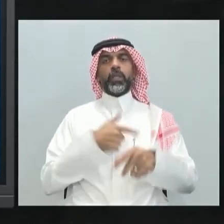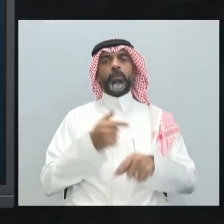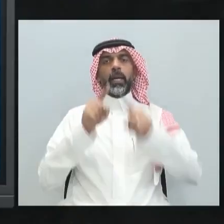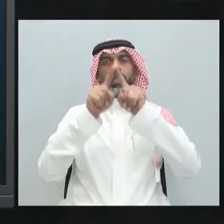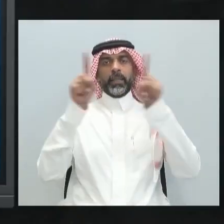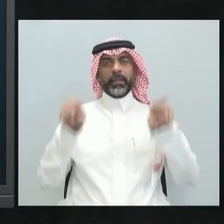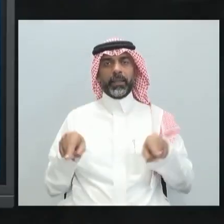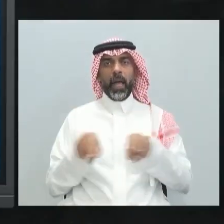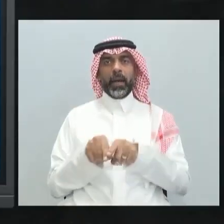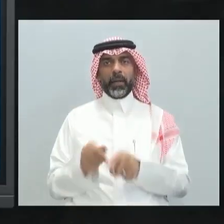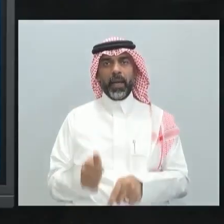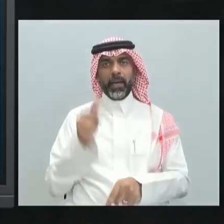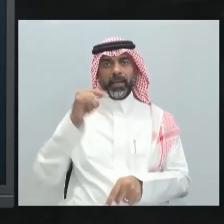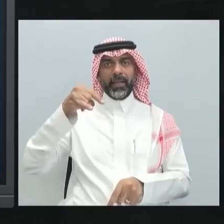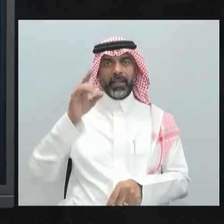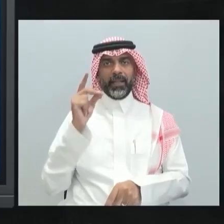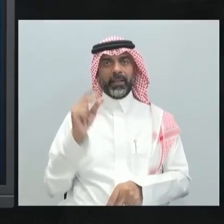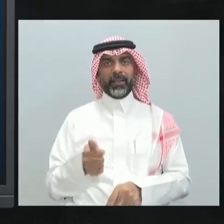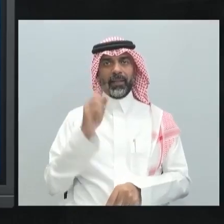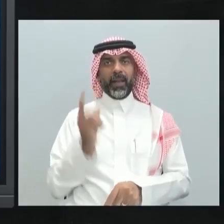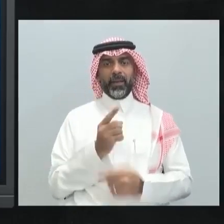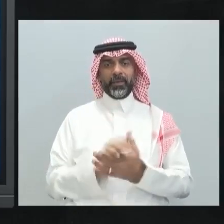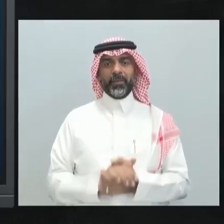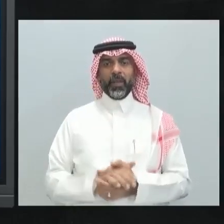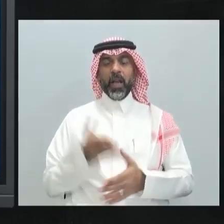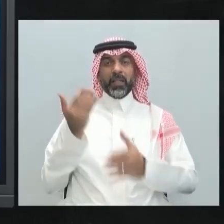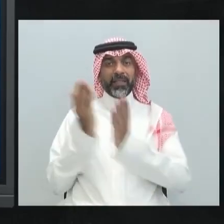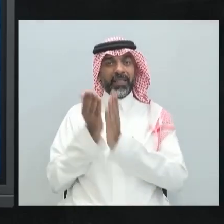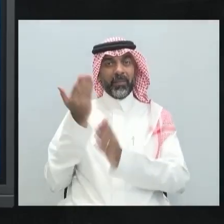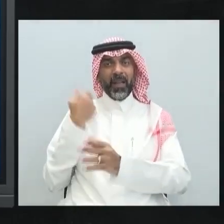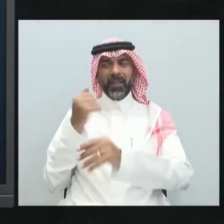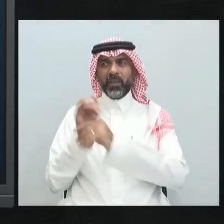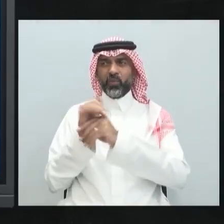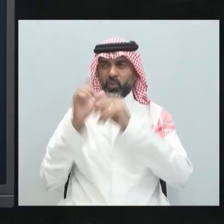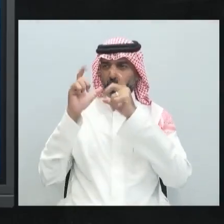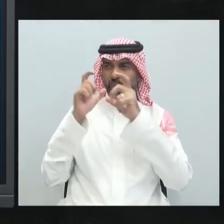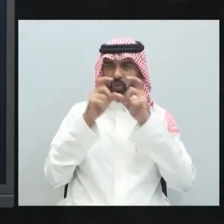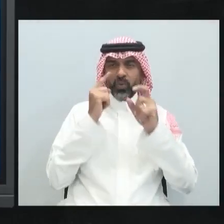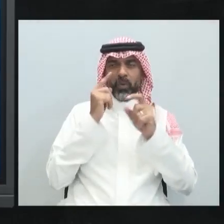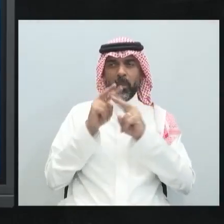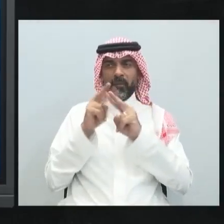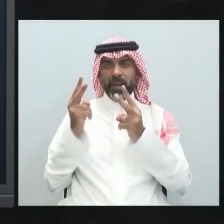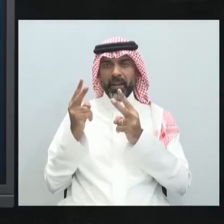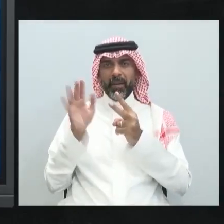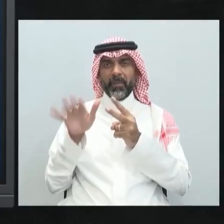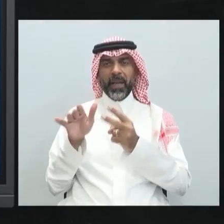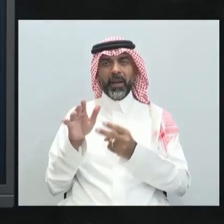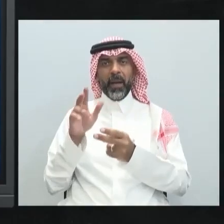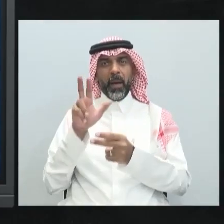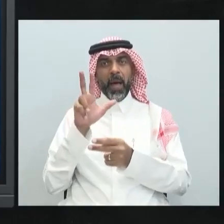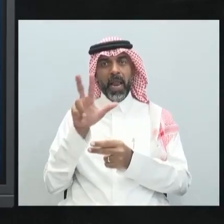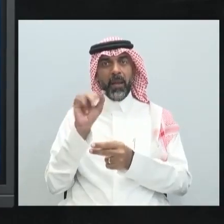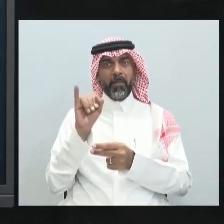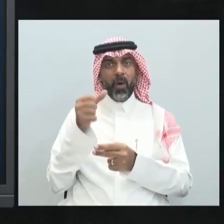لعلكم تتذكرون في درسنا الماضي عندما استعرضنا مجموعه من الصور حاولنا ان نفرق ما بين الموطن البيئي والاطار البيئي لكل